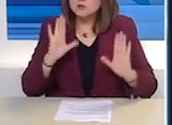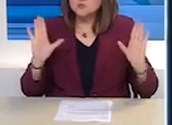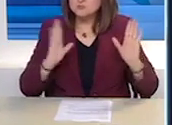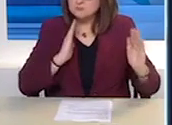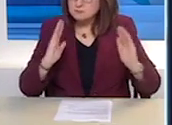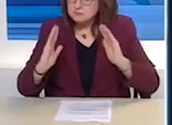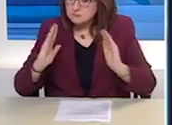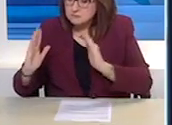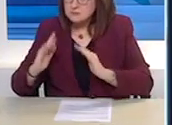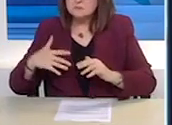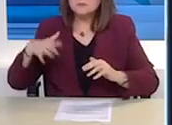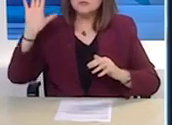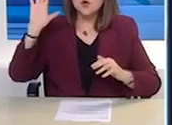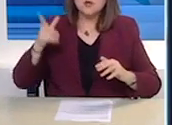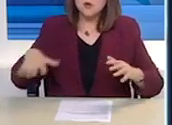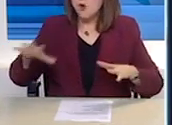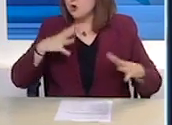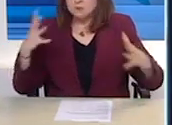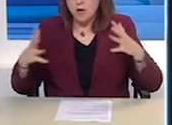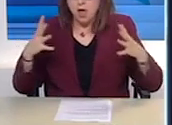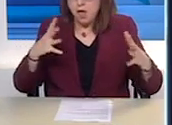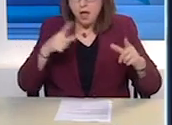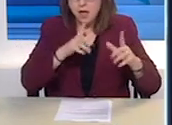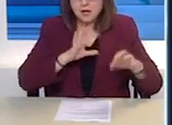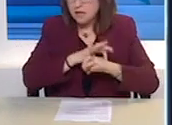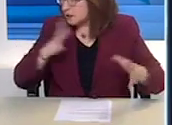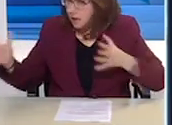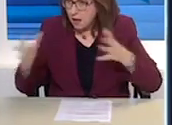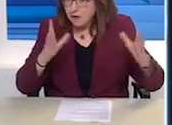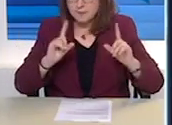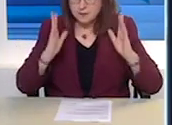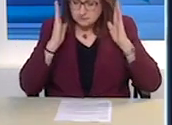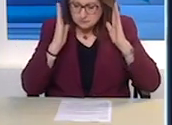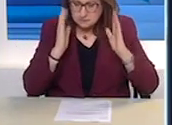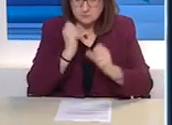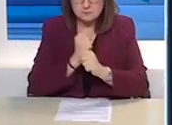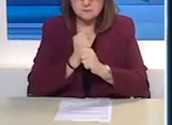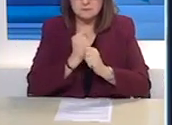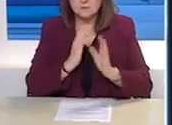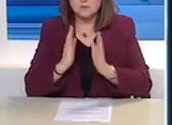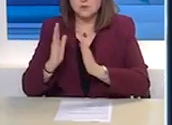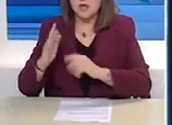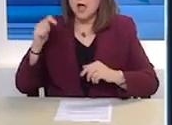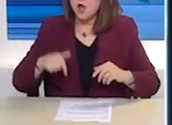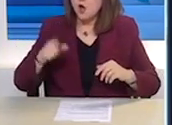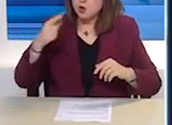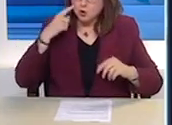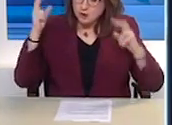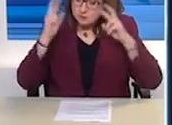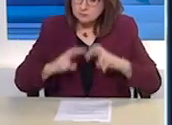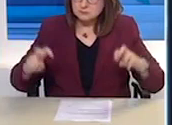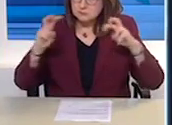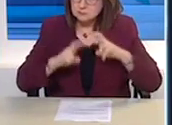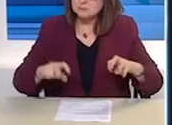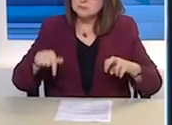πατρίδα μας έχει εξαιρετικά υψηλού επίπεδου επιστημονικές ομάδες, οι οποίες συμμετέχουν σε ερευνητικές προσπάθειες για το νέο ιό, οι οποίες θα περάσουν τον έλεγχο